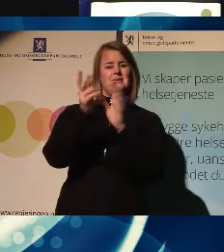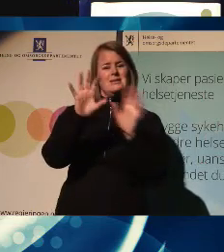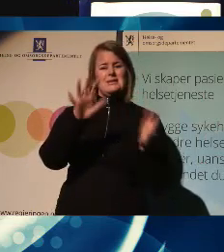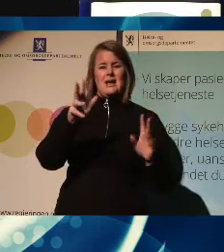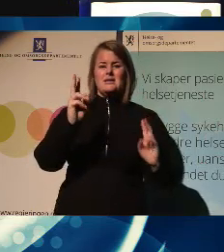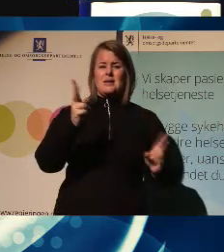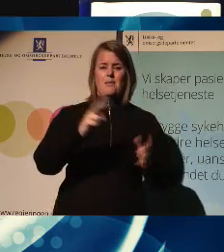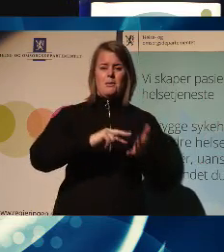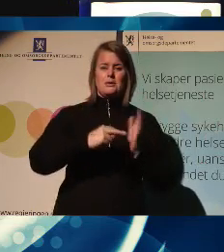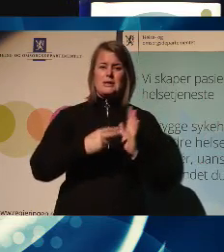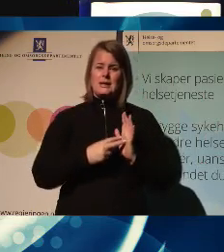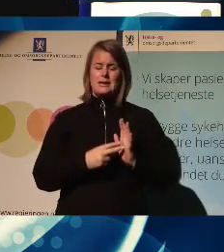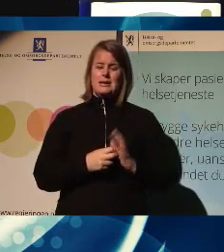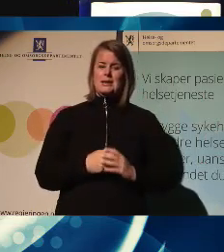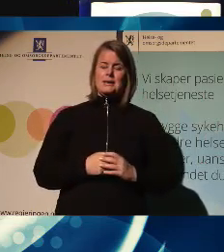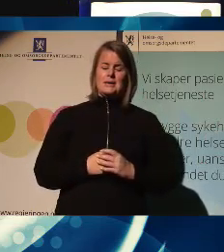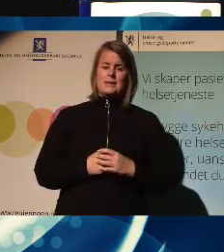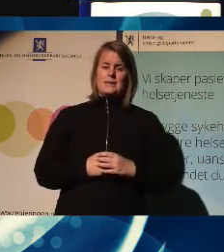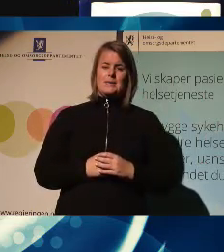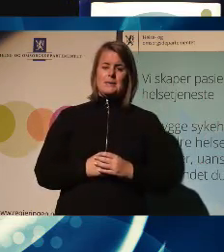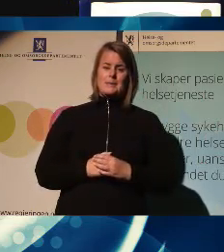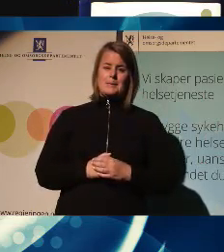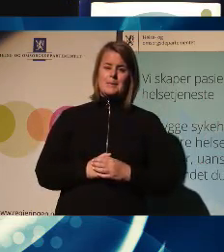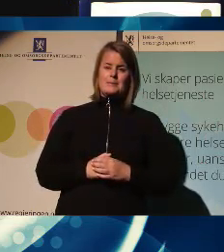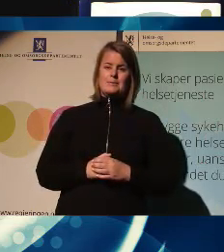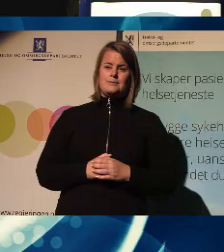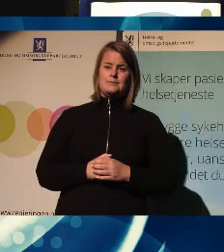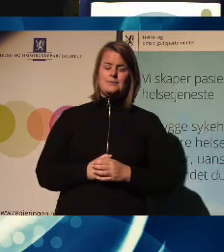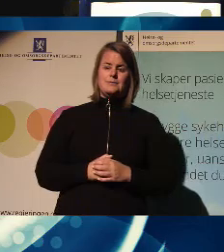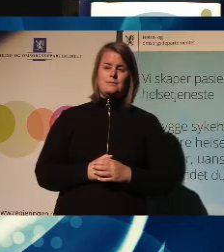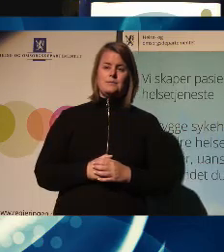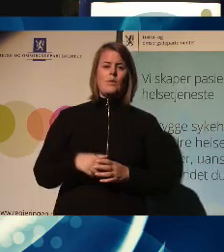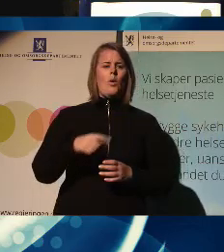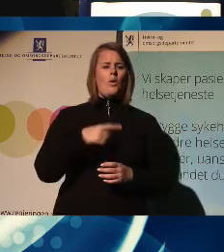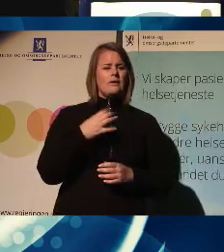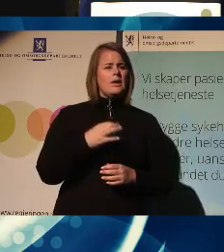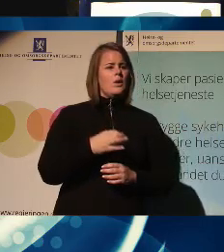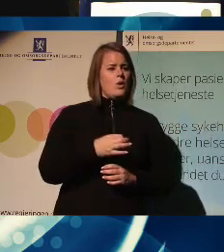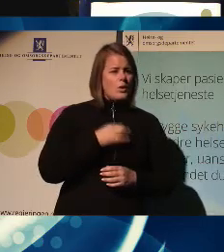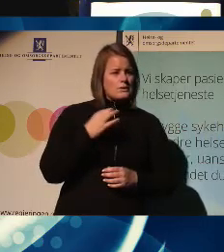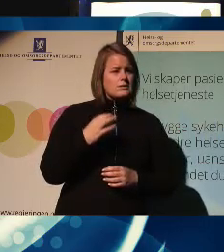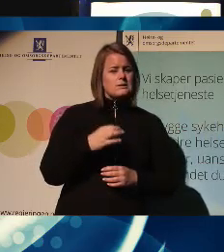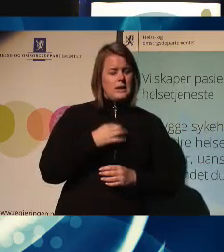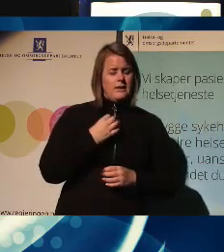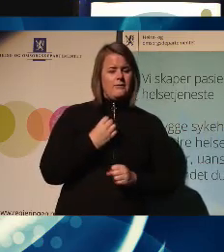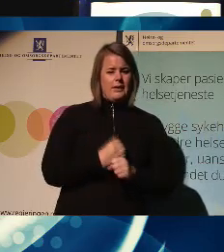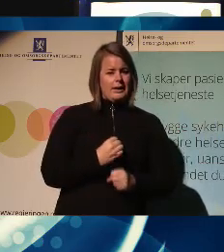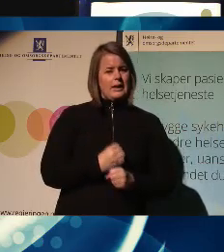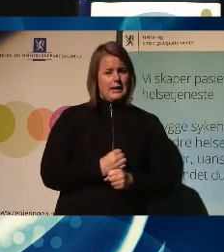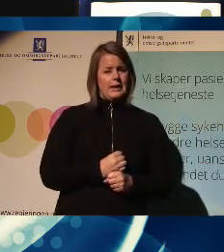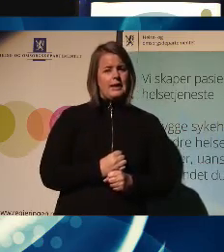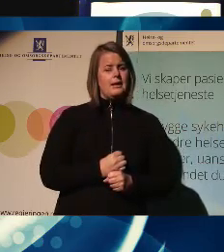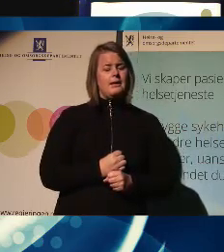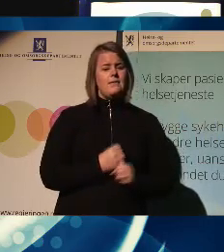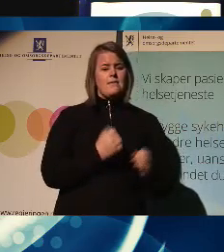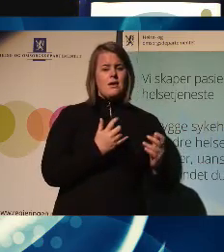prosjekt og starte opp. For det vi virkelig ønsker, det er jo at